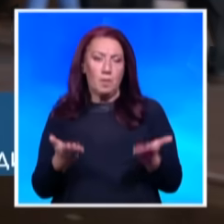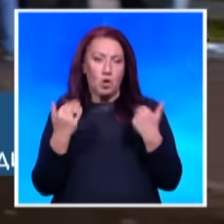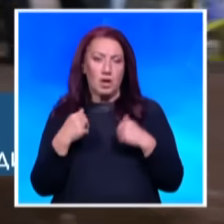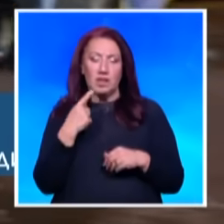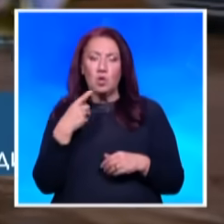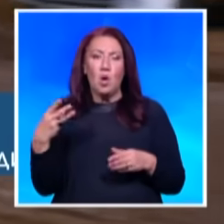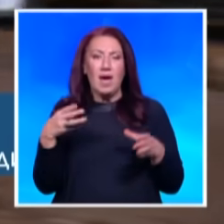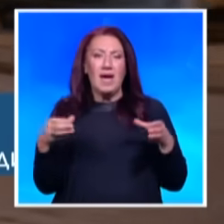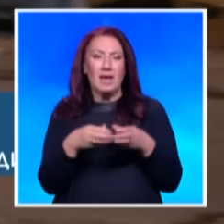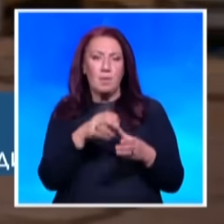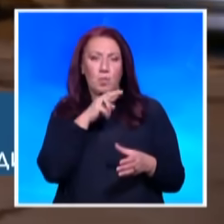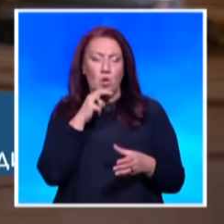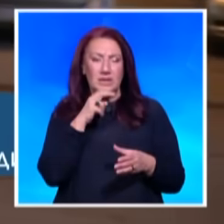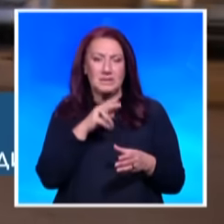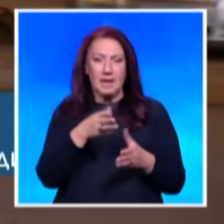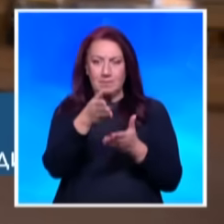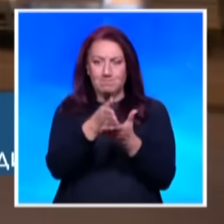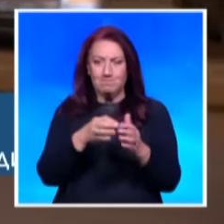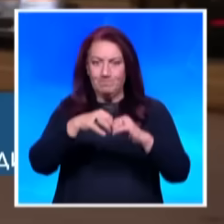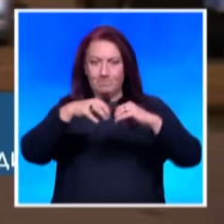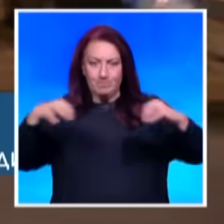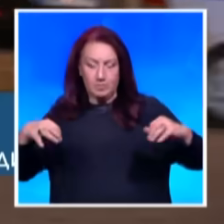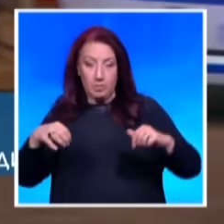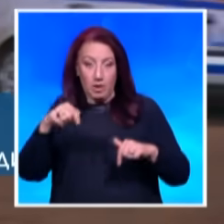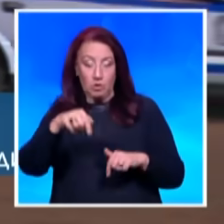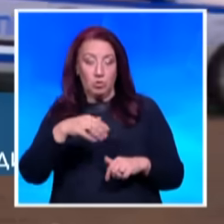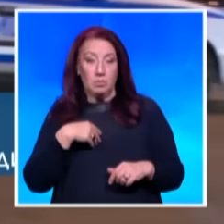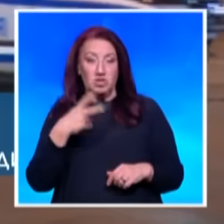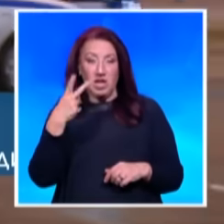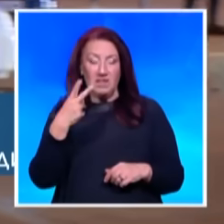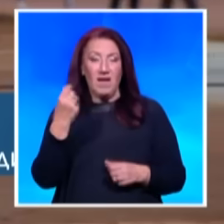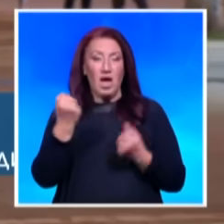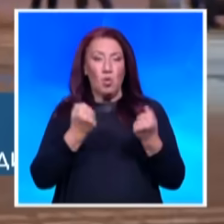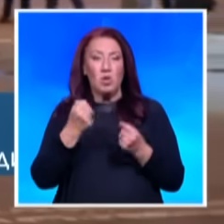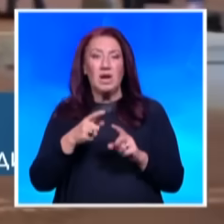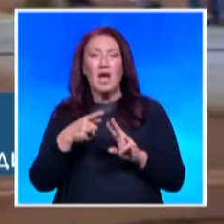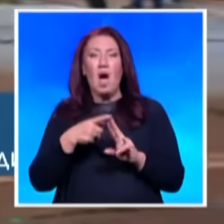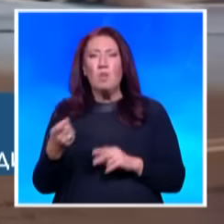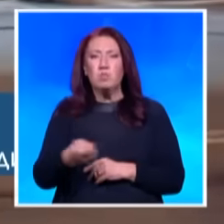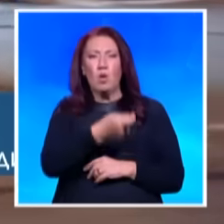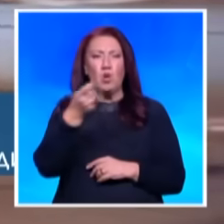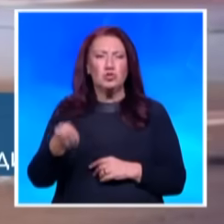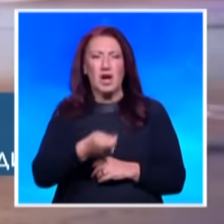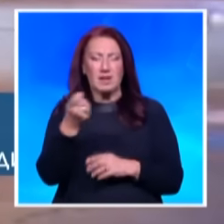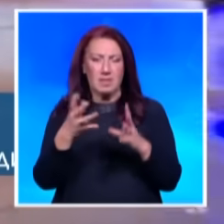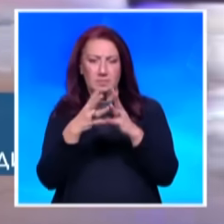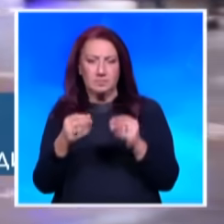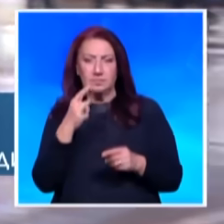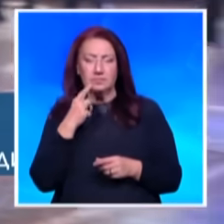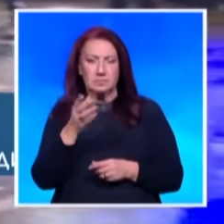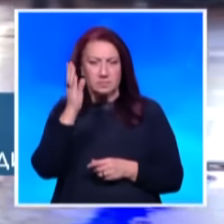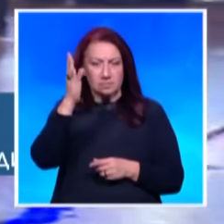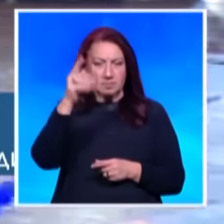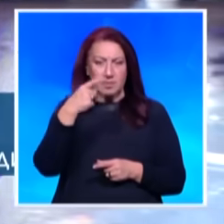се прегрупират. Тук бяха двете пожарни, които отидоха в епицентъра на събитията при останалите ни колеги. Може да видите